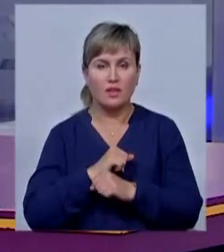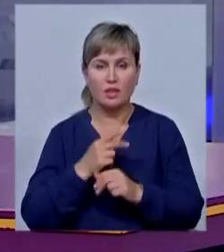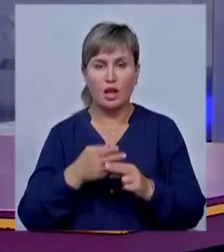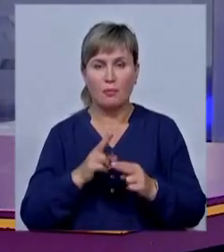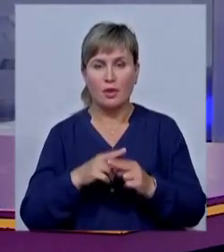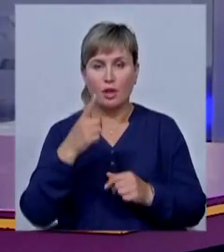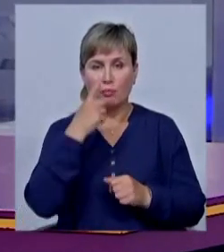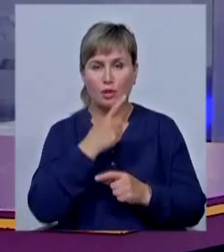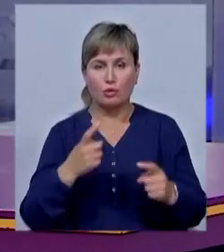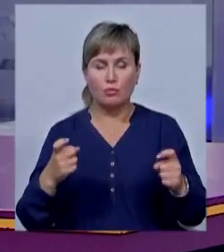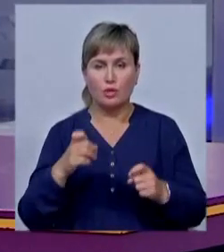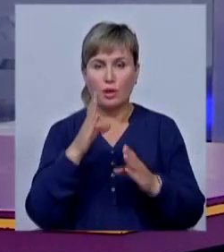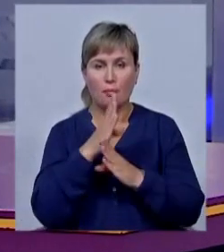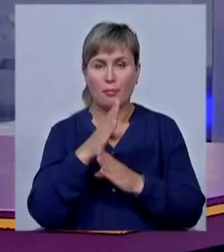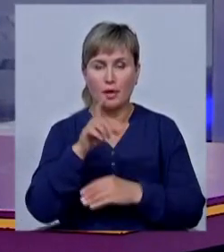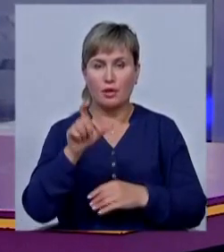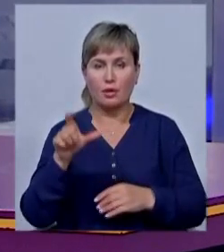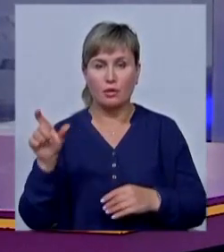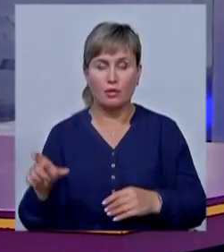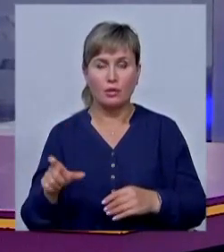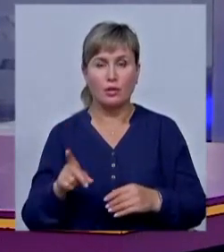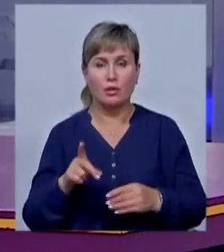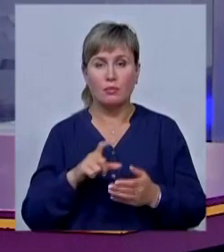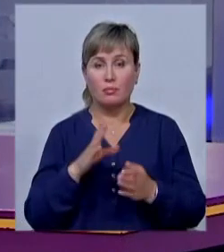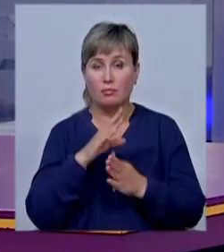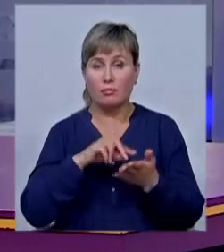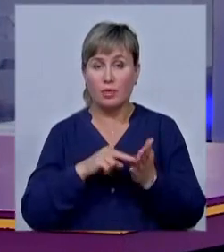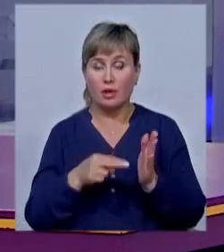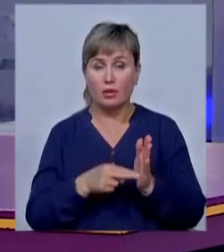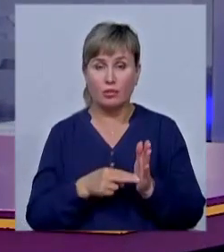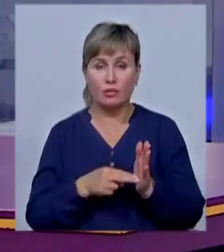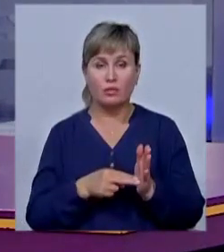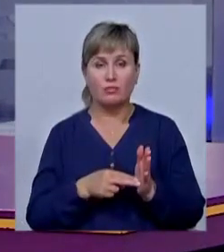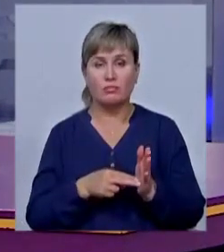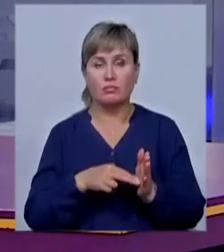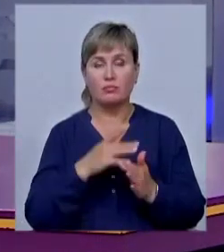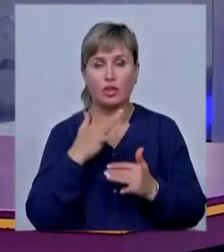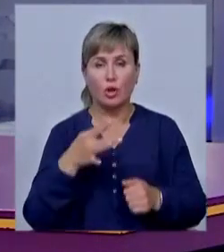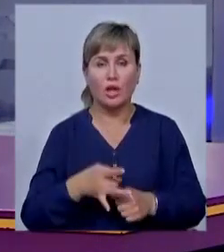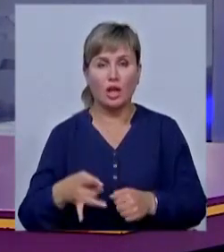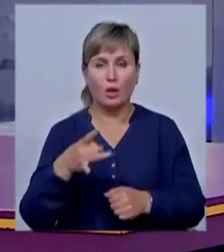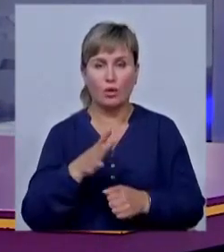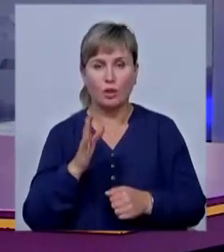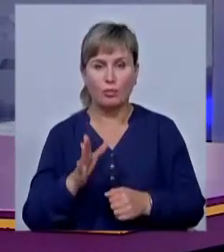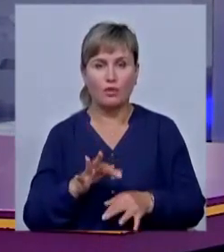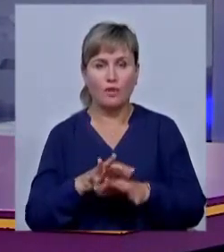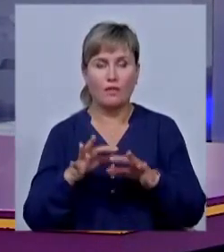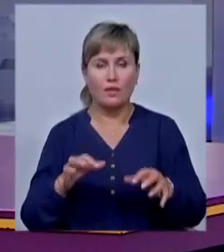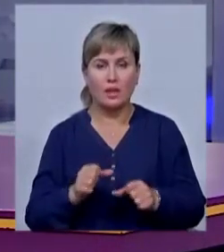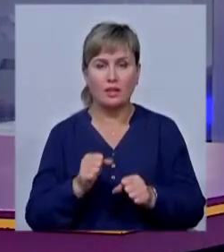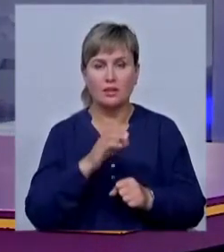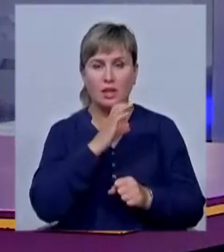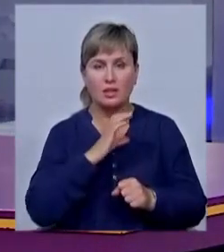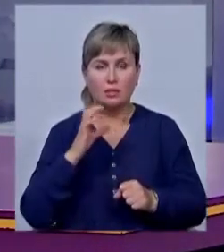этом предупреждают синоптики Казгидромета. По прогнозам метеорологов, многие регионы окажутся во власти